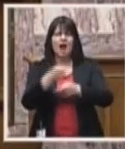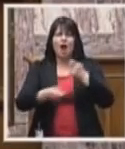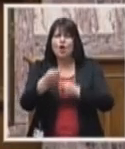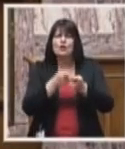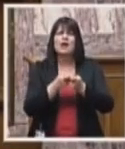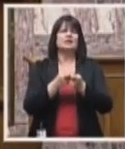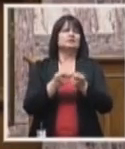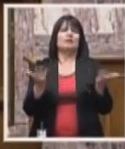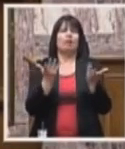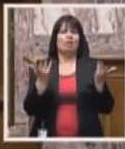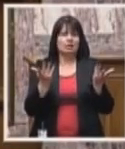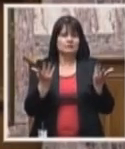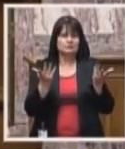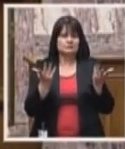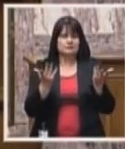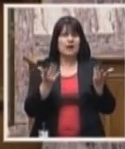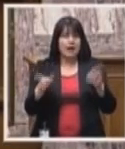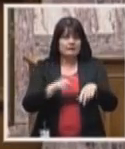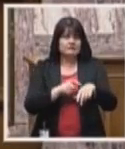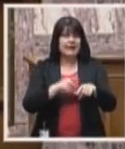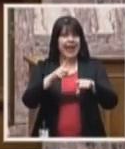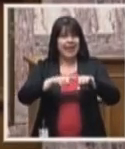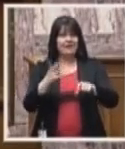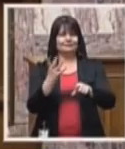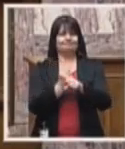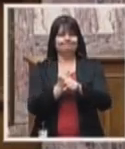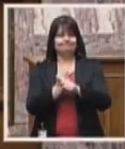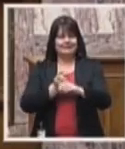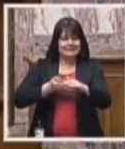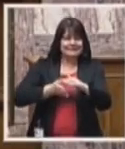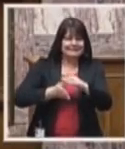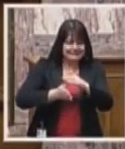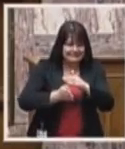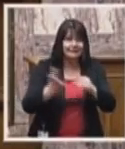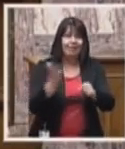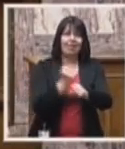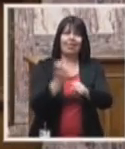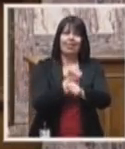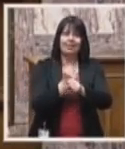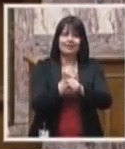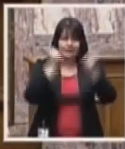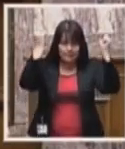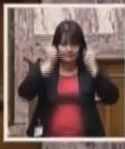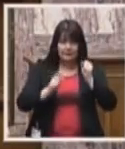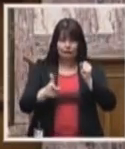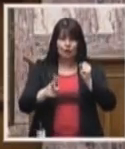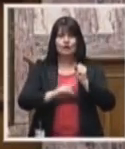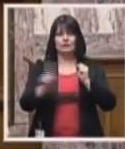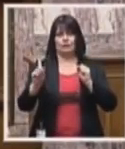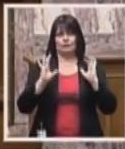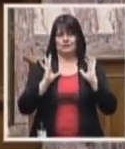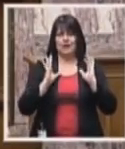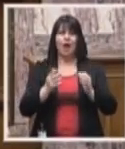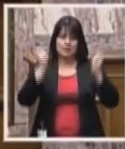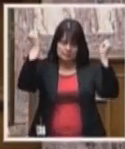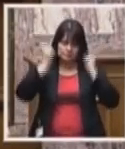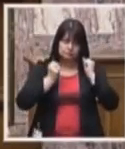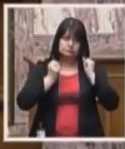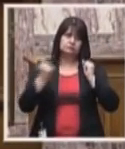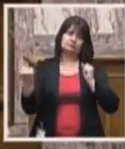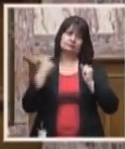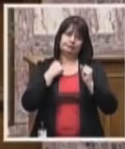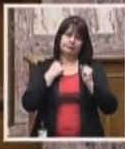Πρώτα απ' όλα δεν έχουμε χρεοκοπήσει. Περάσαμε όλα τα τεστ μέχρι τώρα. Αν είχαμε αποτύχει, δεν θα μας είχε